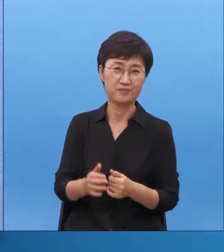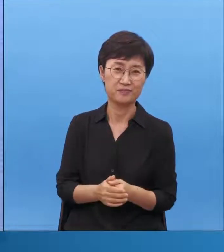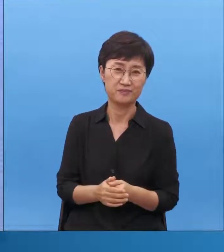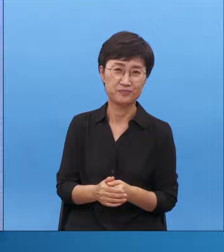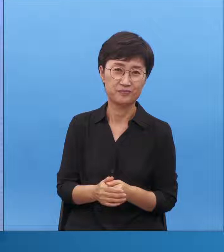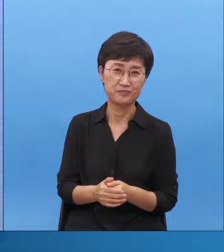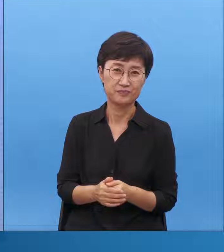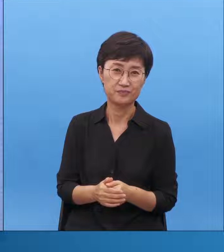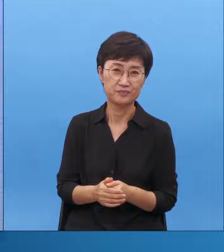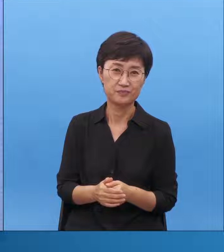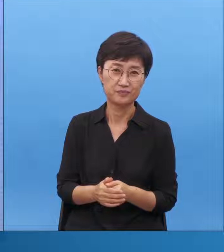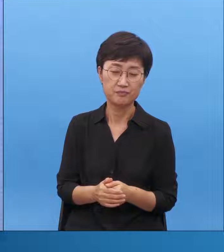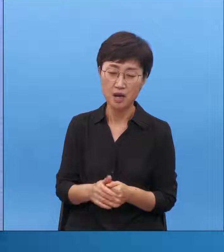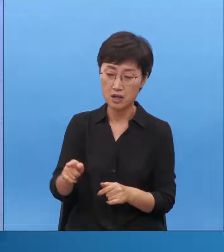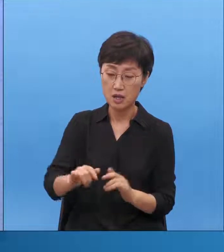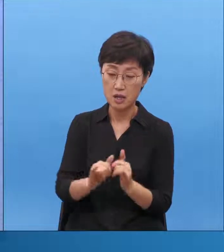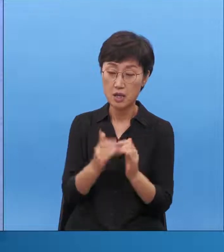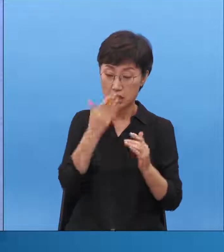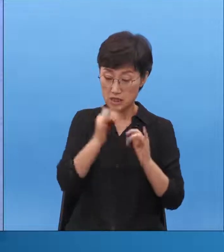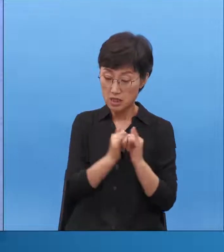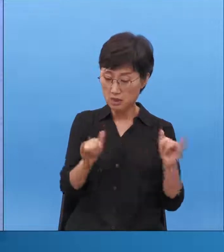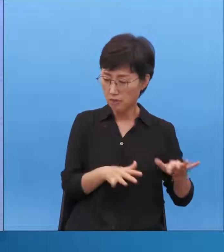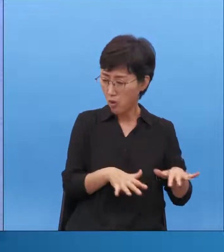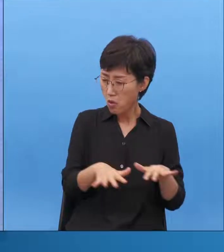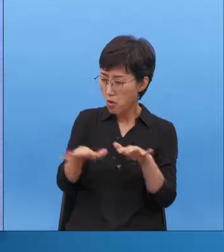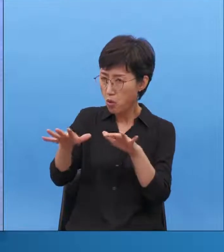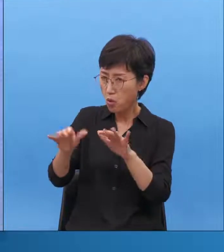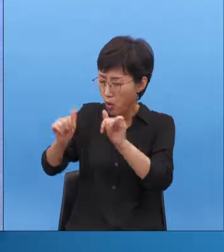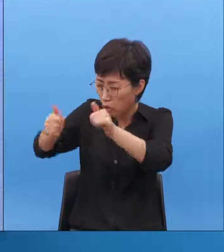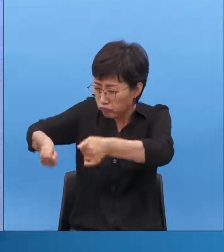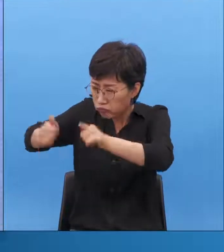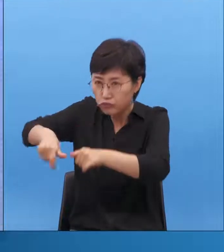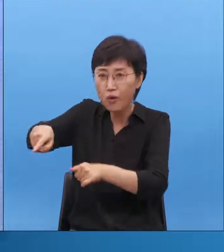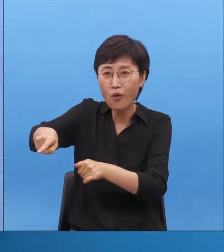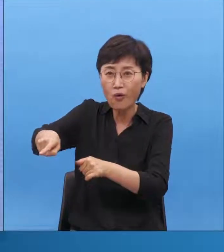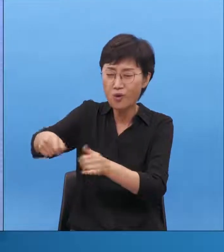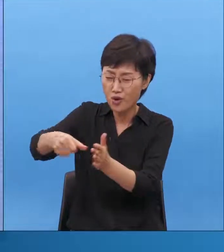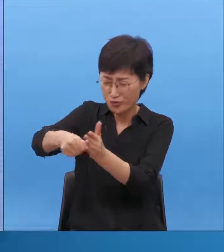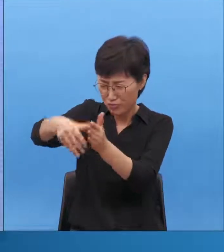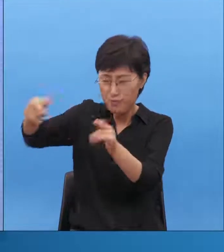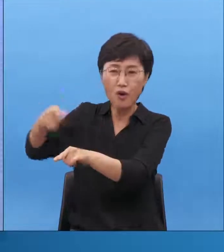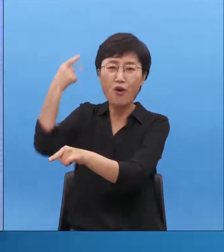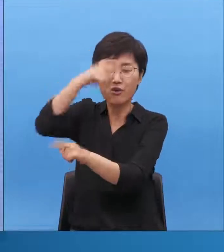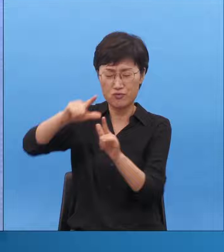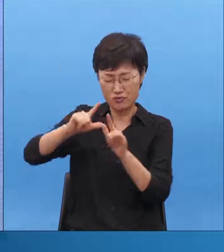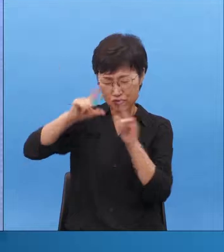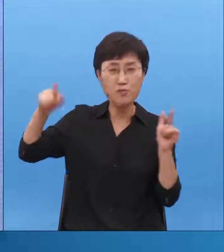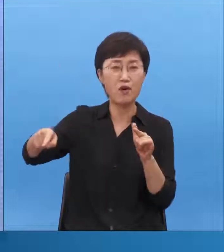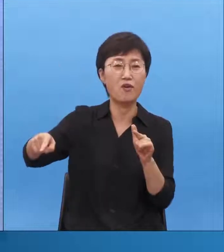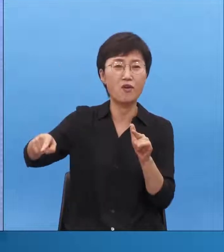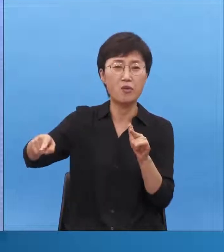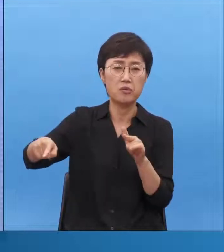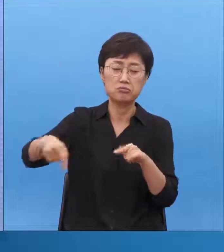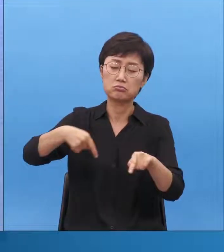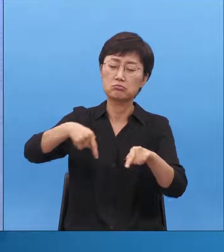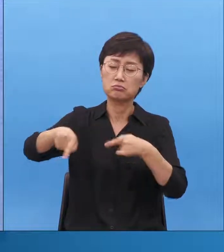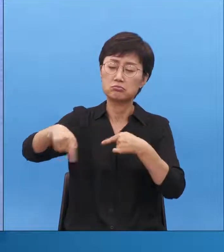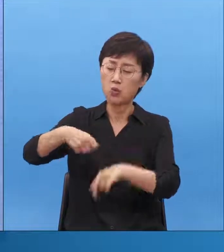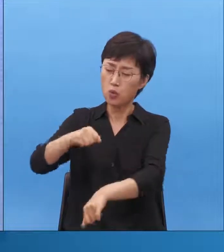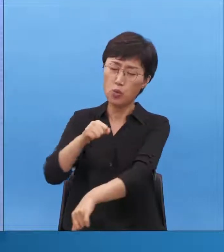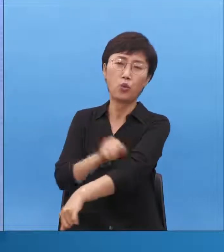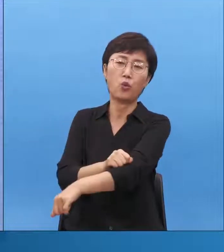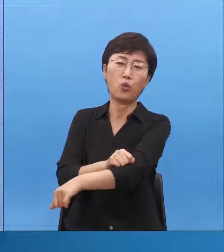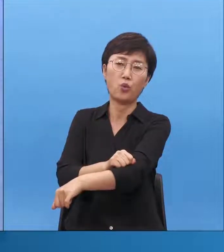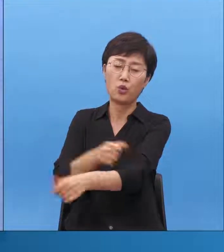자, 존경받는단 말은 많은 사람이 이 사람을 알고 지도력을 갖고 있는 사람이란 말이 돼요. And the fact that he is a